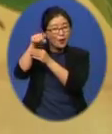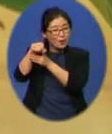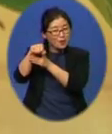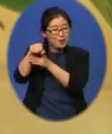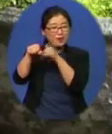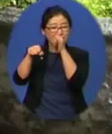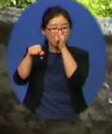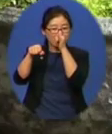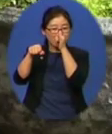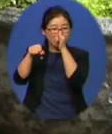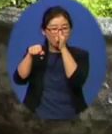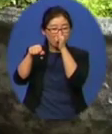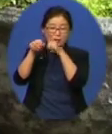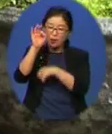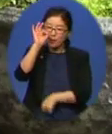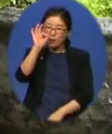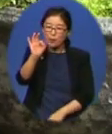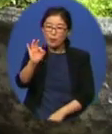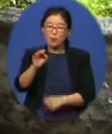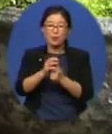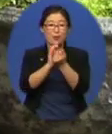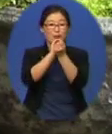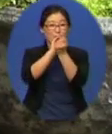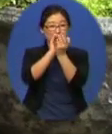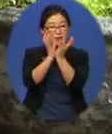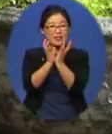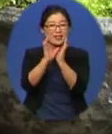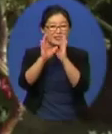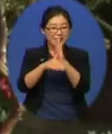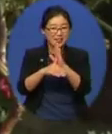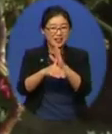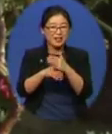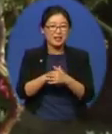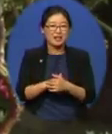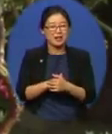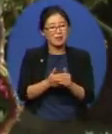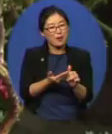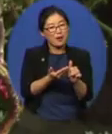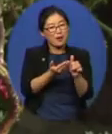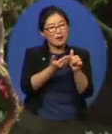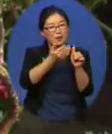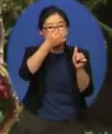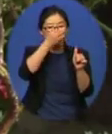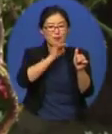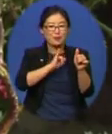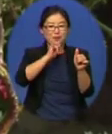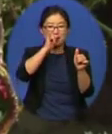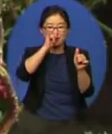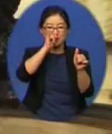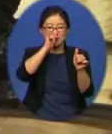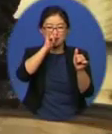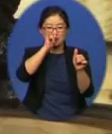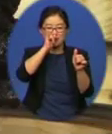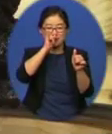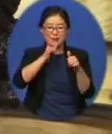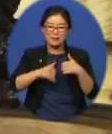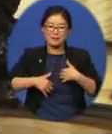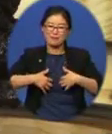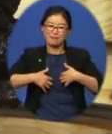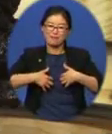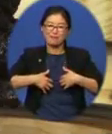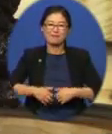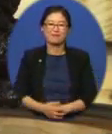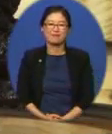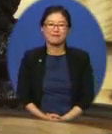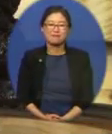열매가 달리거나 이럴 때 또 꽃이 필 때 이때가 가장 그 키우는 사람으로 하여금 즐거운 그런 때가